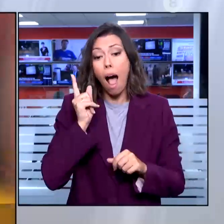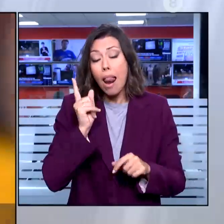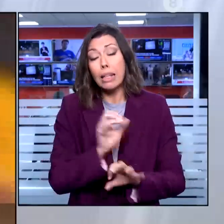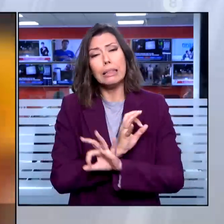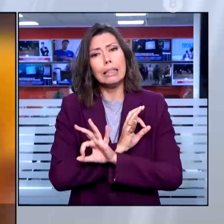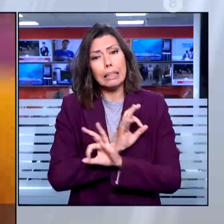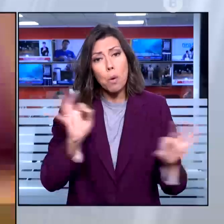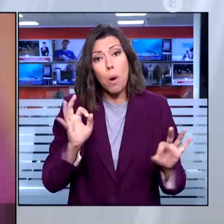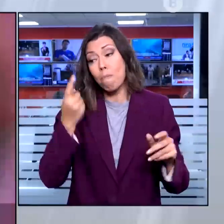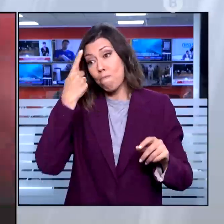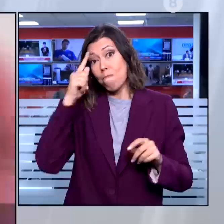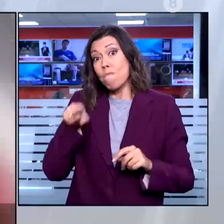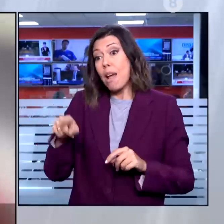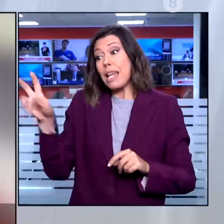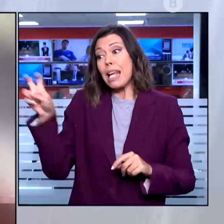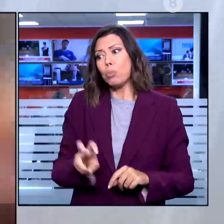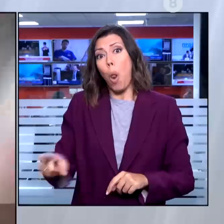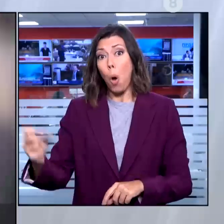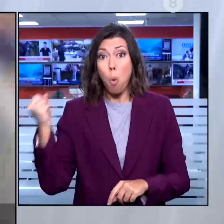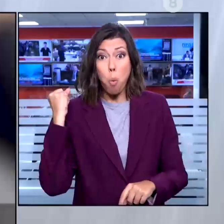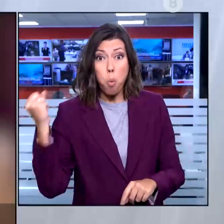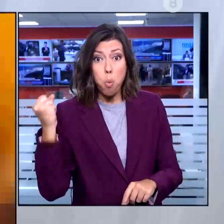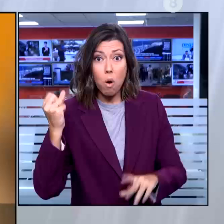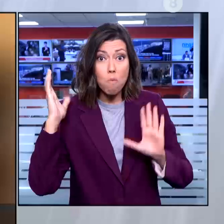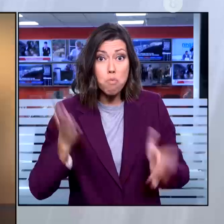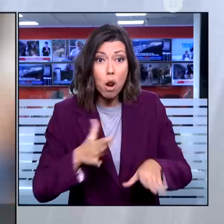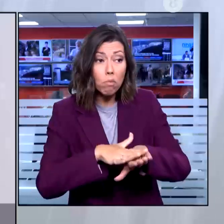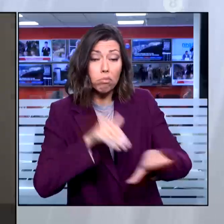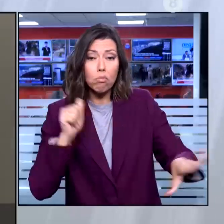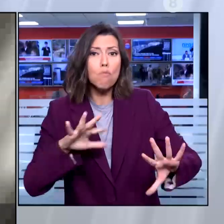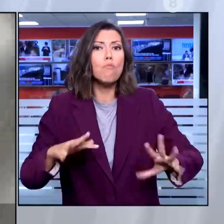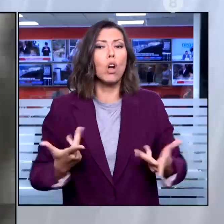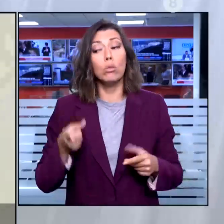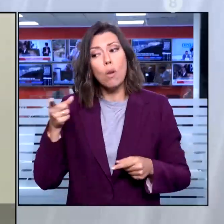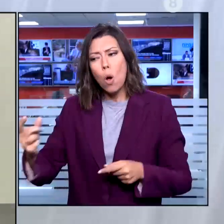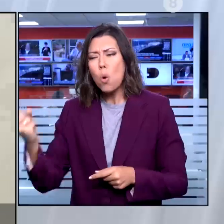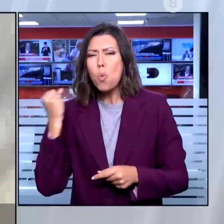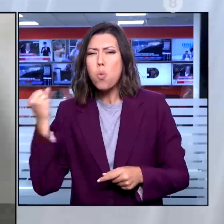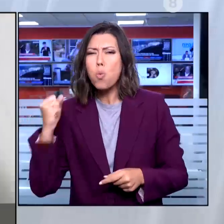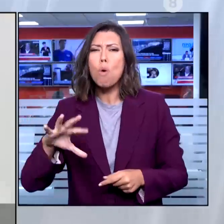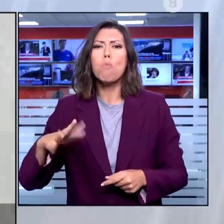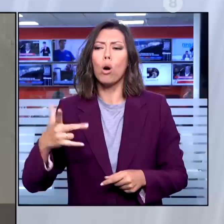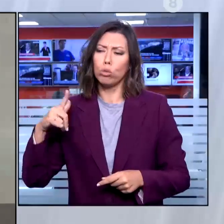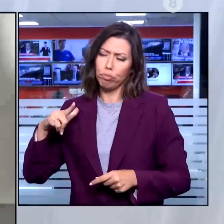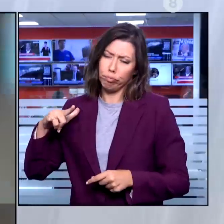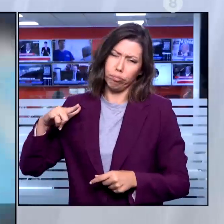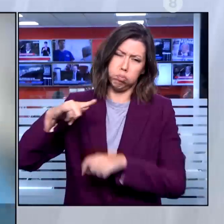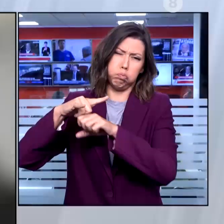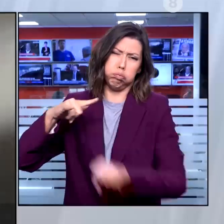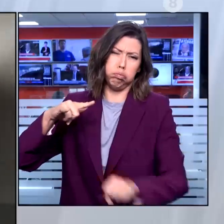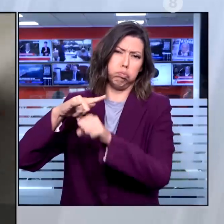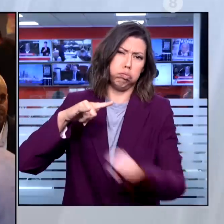can talk about capabilities, meaning that Hezbollah can choose to retaliate